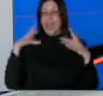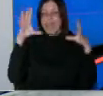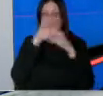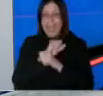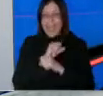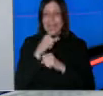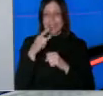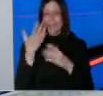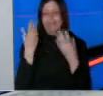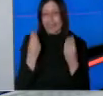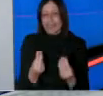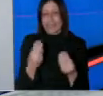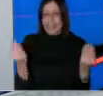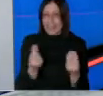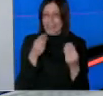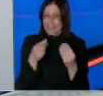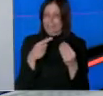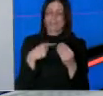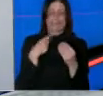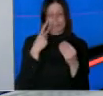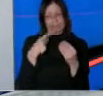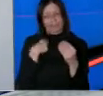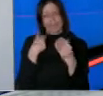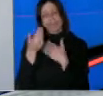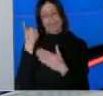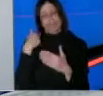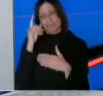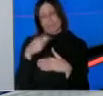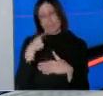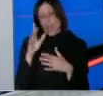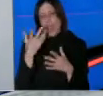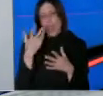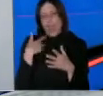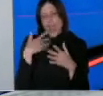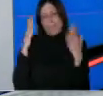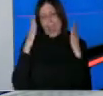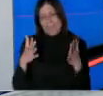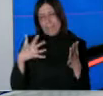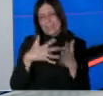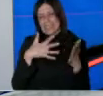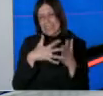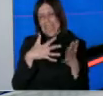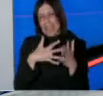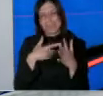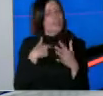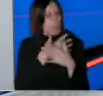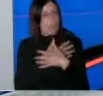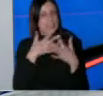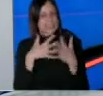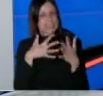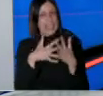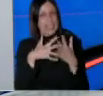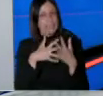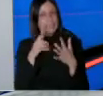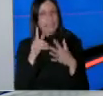מה שטוב לדבר הזה. תראה, אני מראש חייב להגיד לך, אני לא חסיד של סקרים. לא, לא, עזוב. עשיתי על זה. אני אוהב סקרים. לא, אבל לא